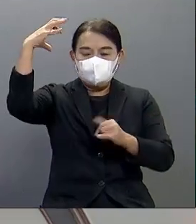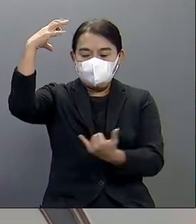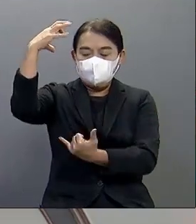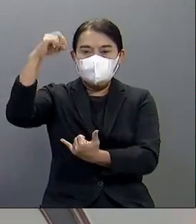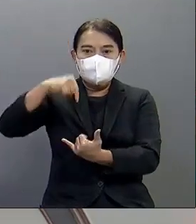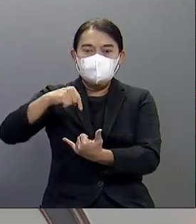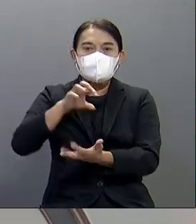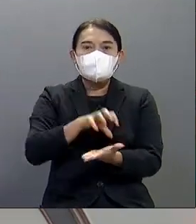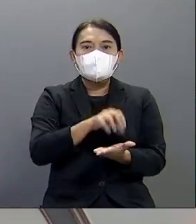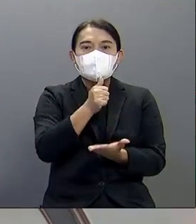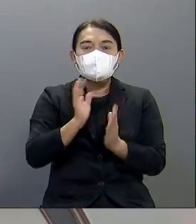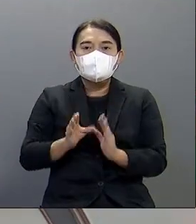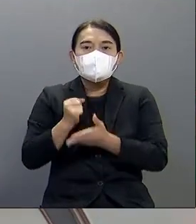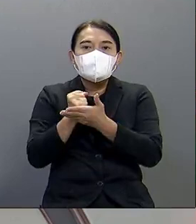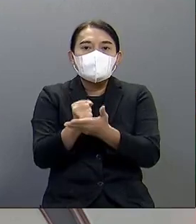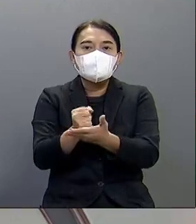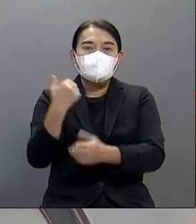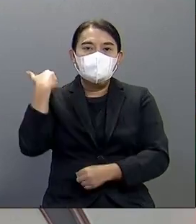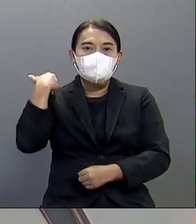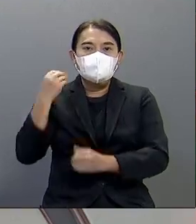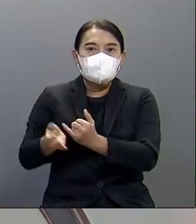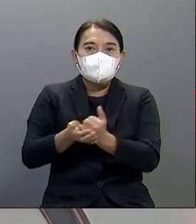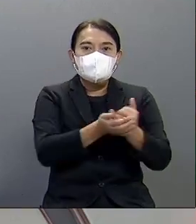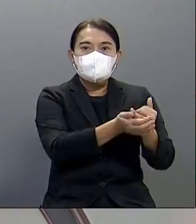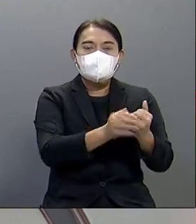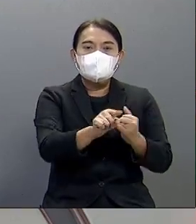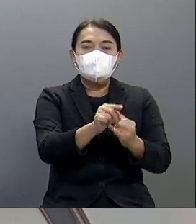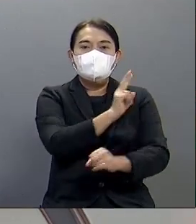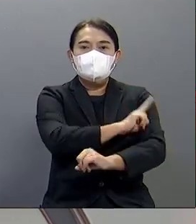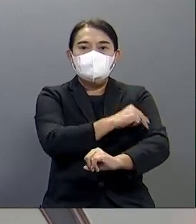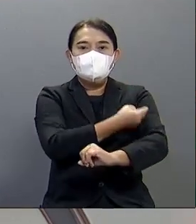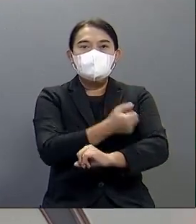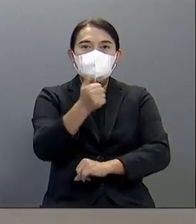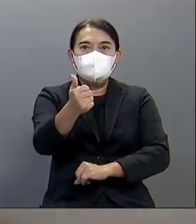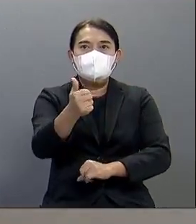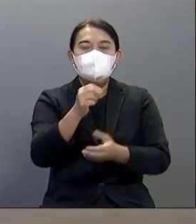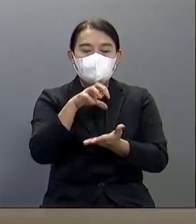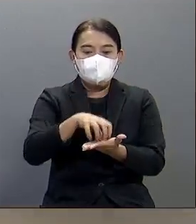ชคดีนะคะที่มีคนมาช่วยได้ออกจากจุดเกิดเหตุแล้วก็ส่งโรงพยาบาลทันค่ะ